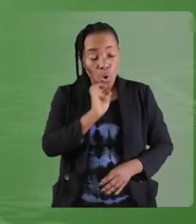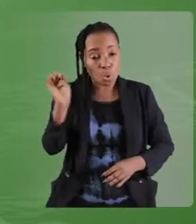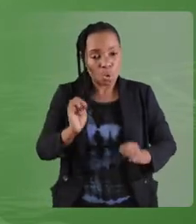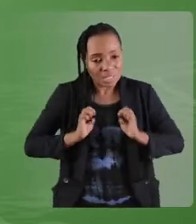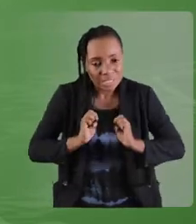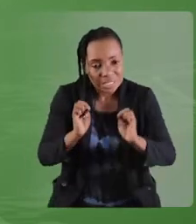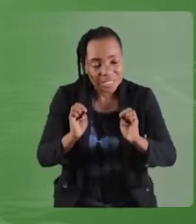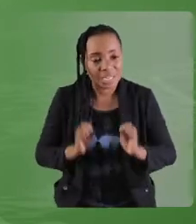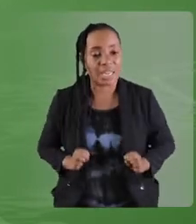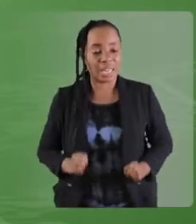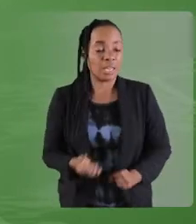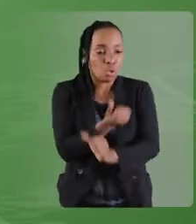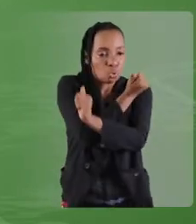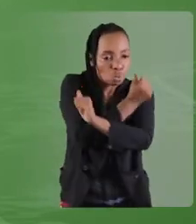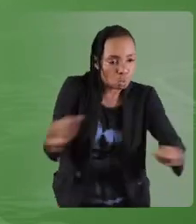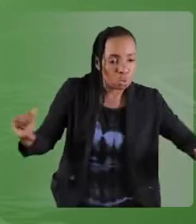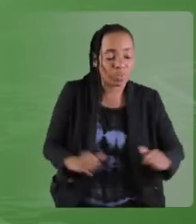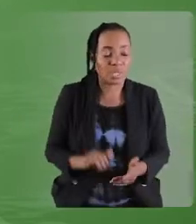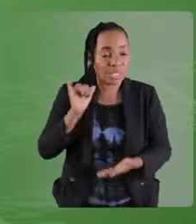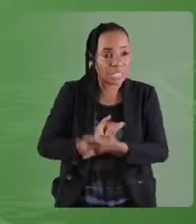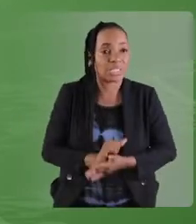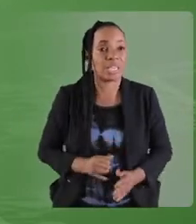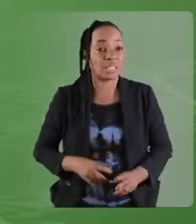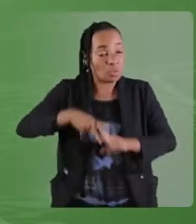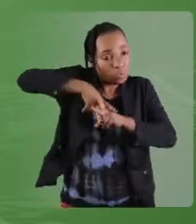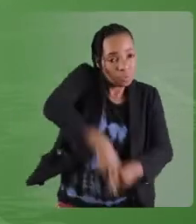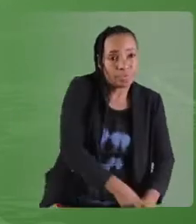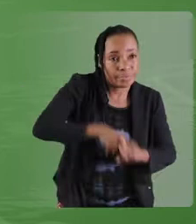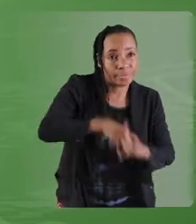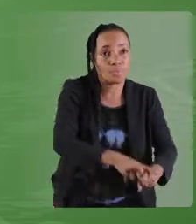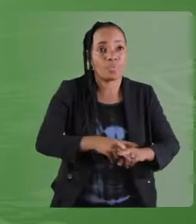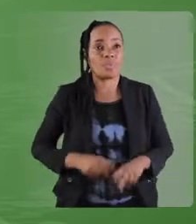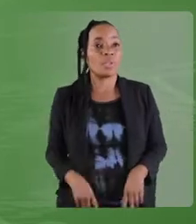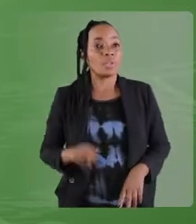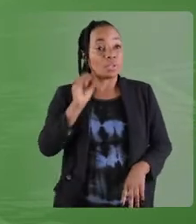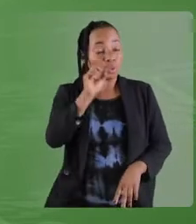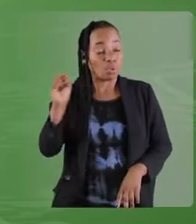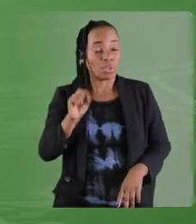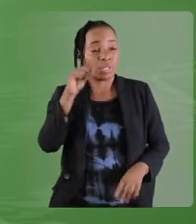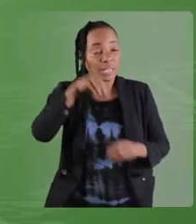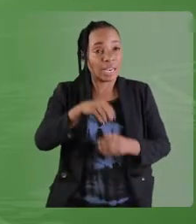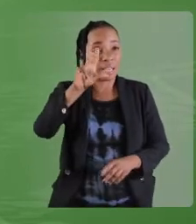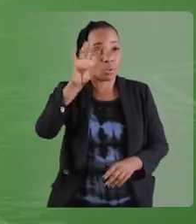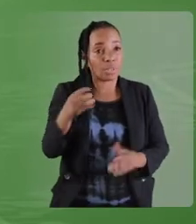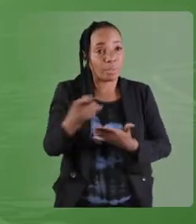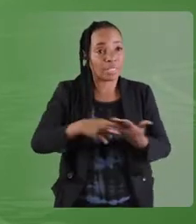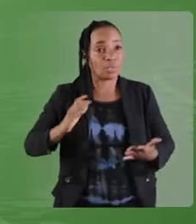de s'affranchir de cette tutelle. Il s'agit dans ces conditions, dans la troisième et dernière grande partie de notre